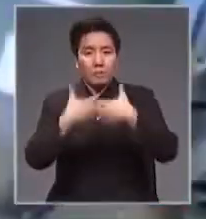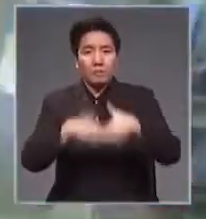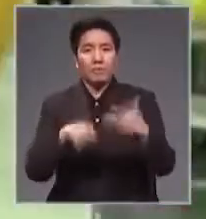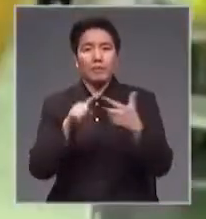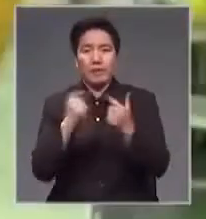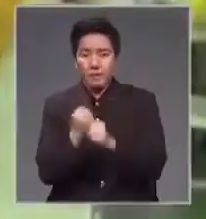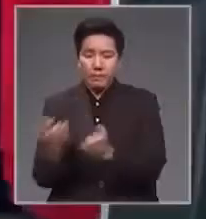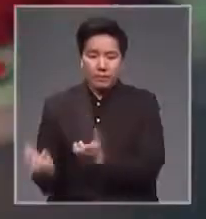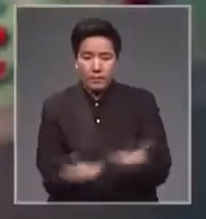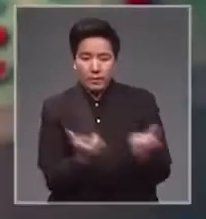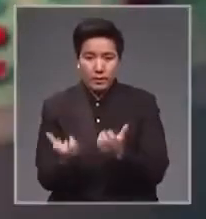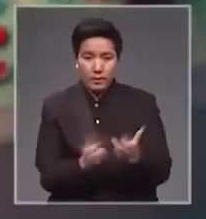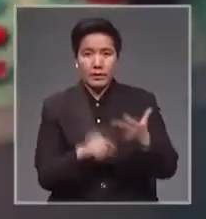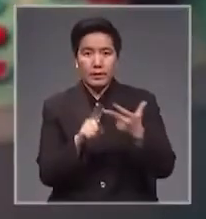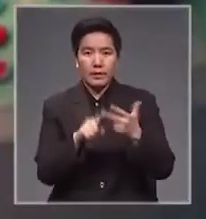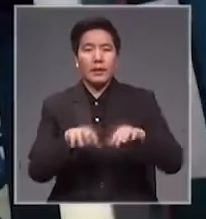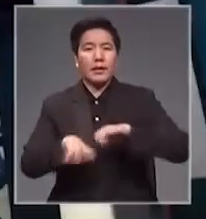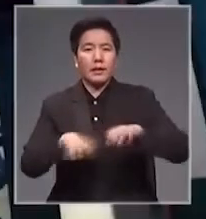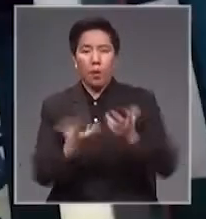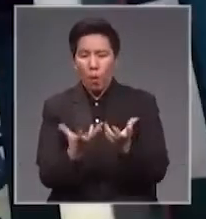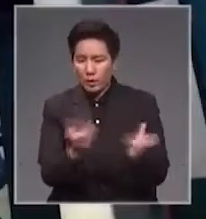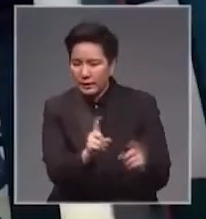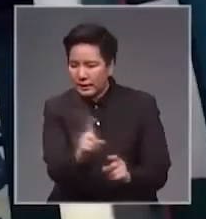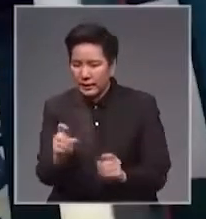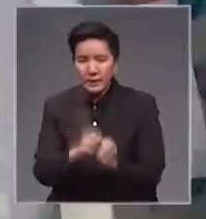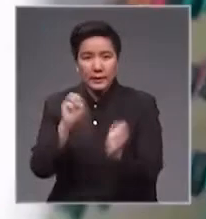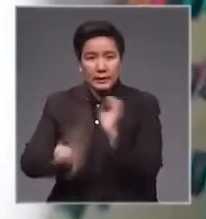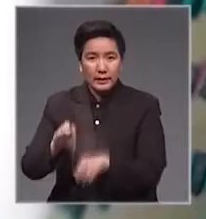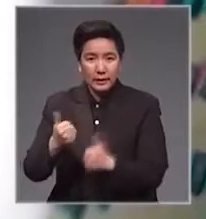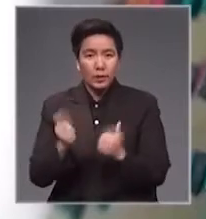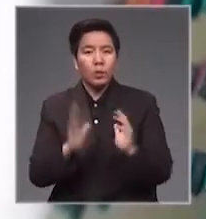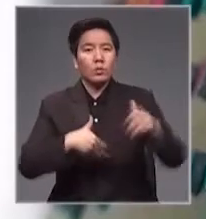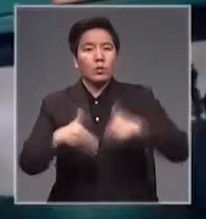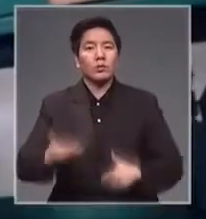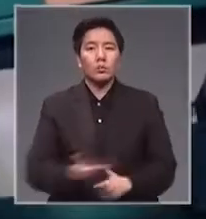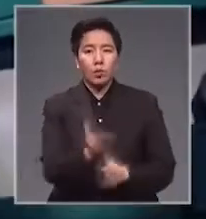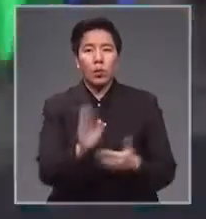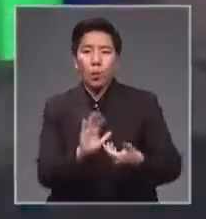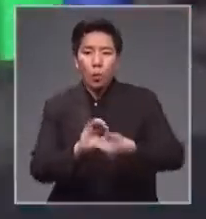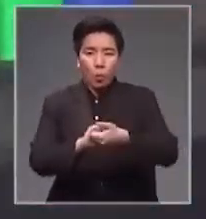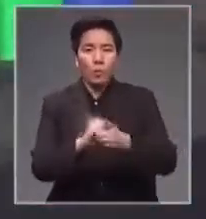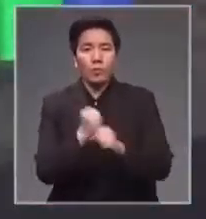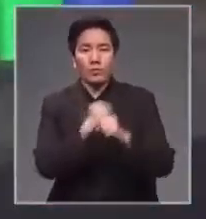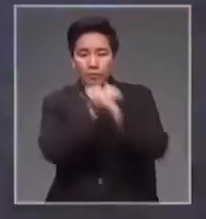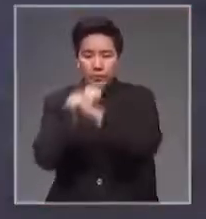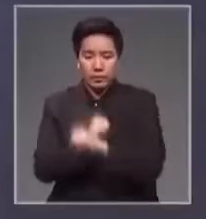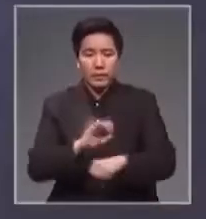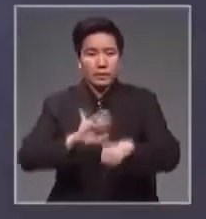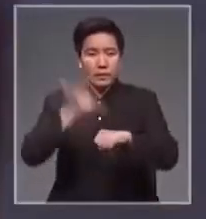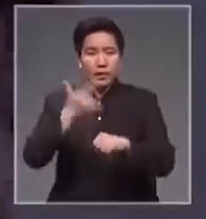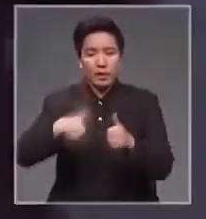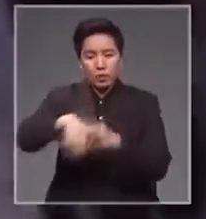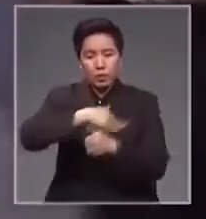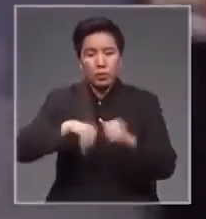ตภัณฑ์และสาขาการจัดการของเสียสำหรับประชาชนทุกคนก็มีส่วนร่วมนะครับในการอนุรักษ์ธรรมชาติและรักษาสิ่งแวดล้อม